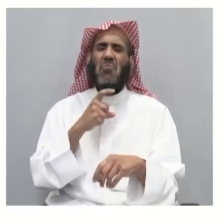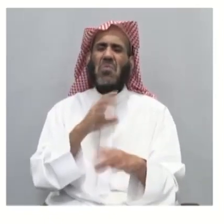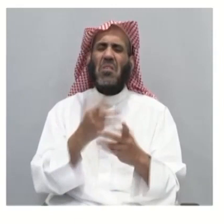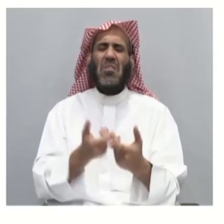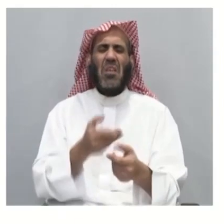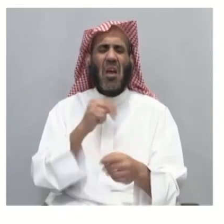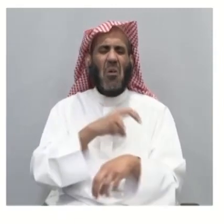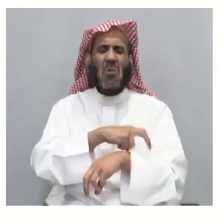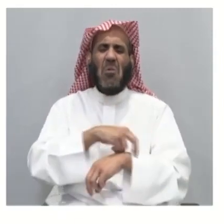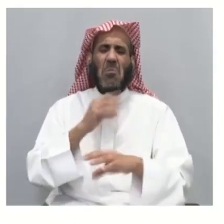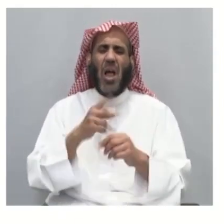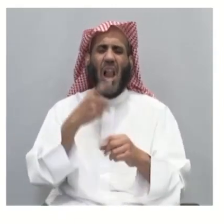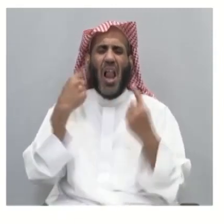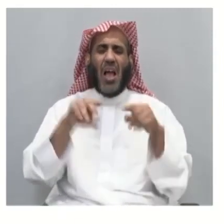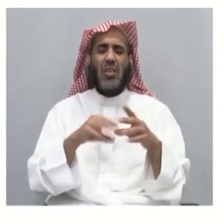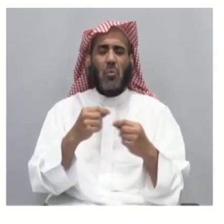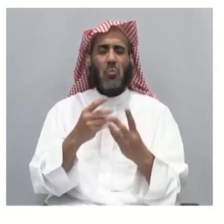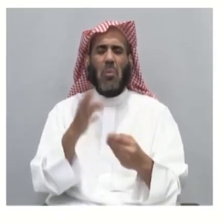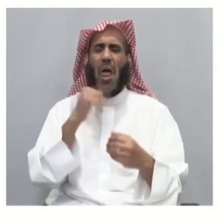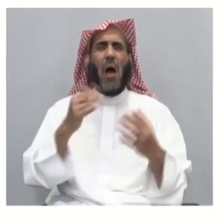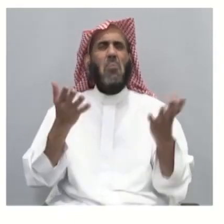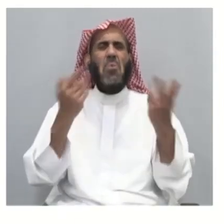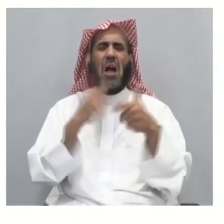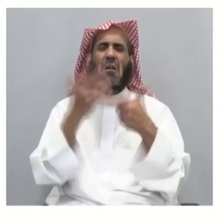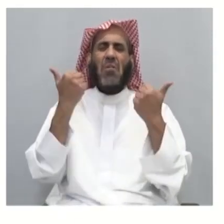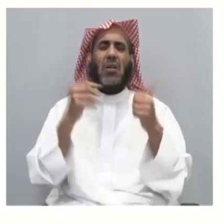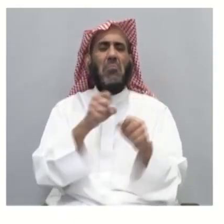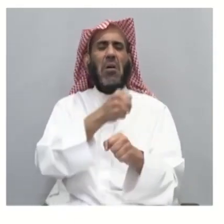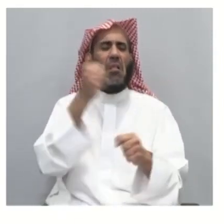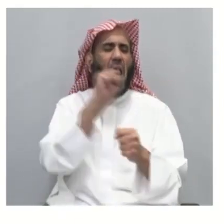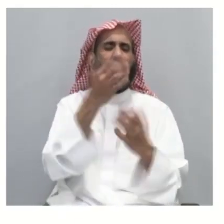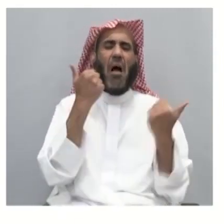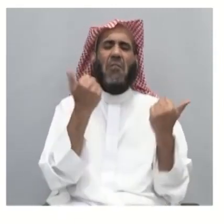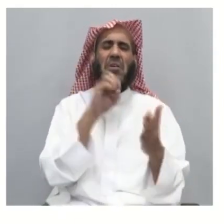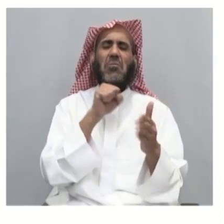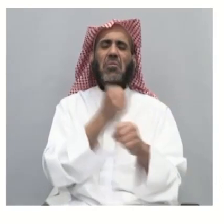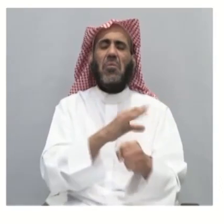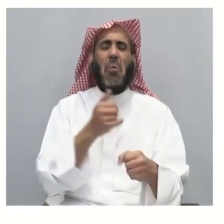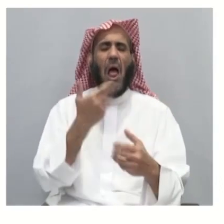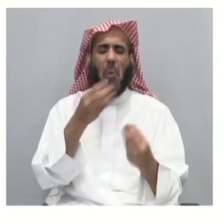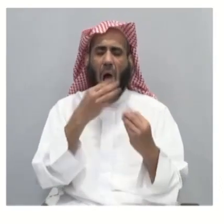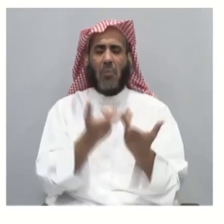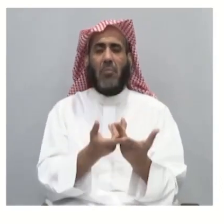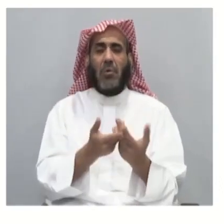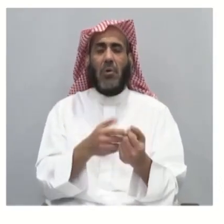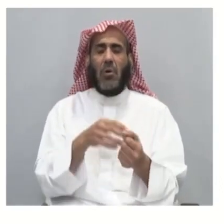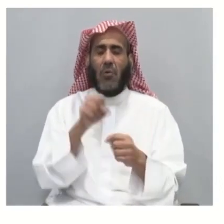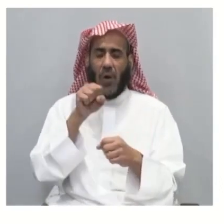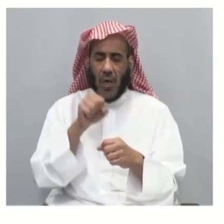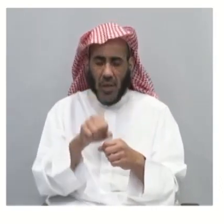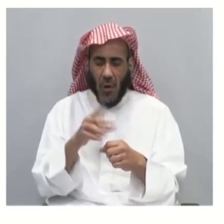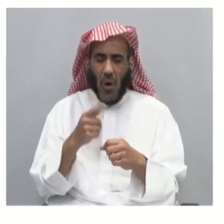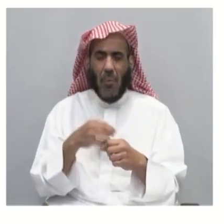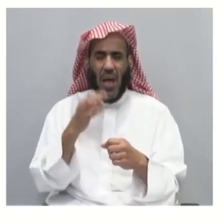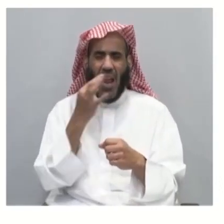العيش وبدات اعدد لا مكيفات ولا ثلاجه لحفظ الطعام ولا مؤونه فاطرق ورد